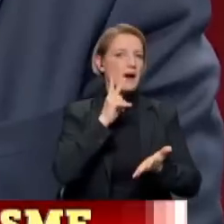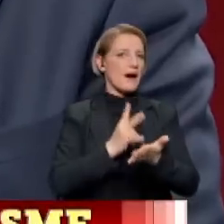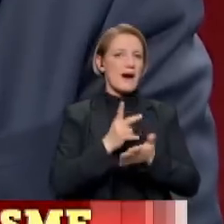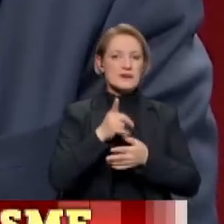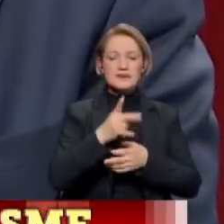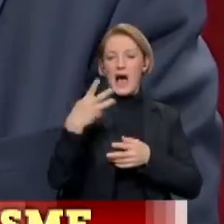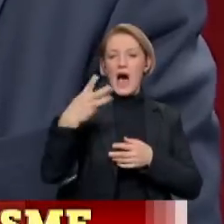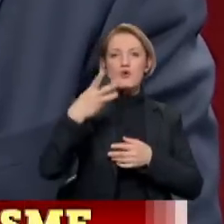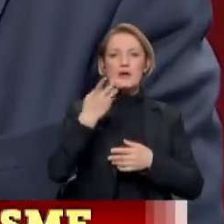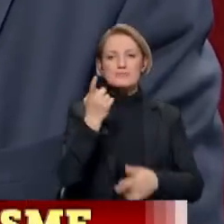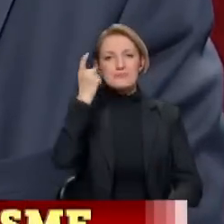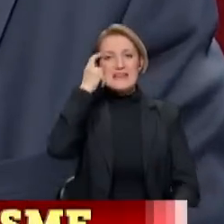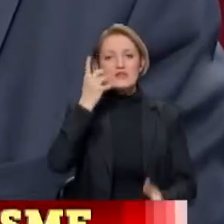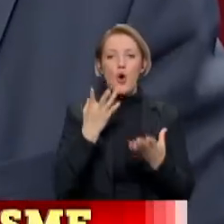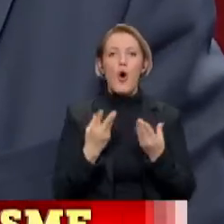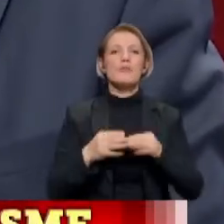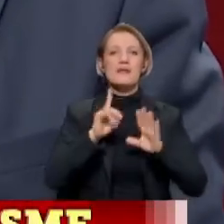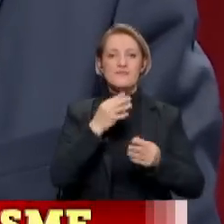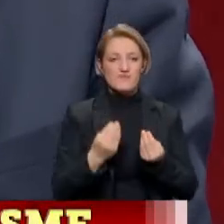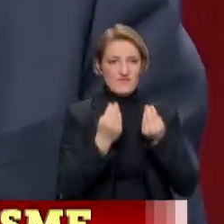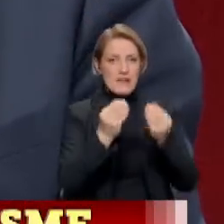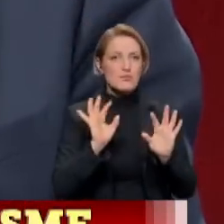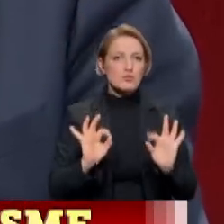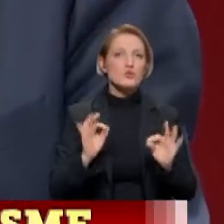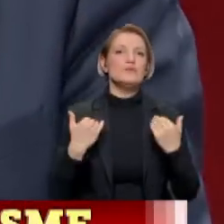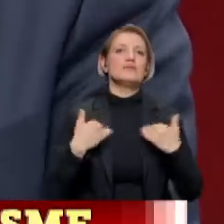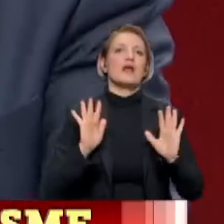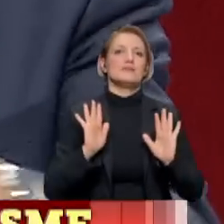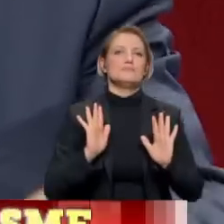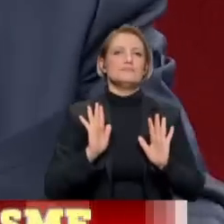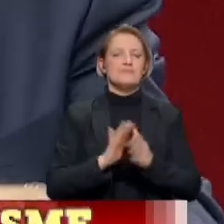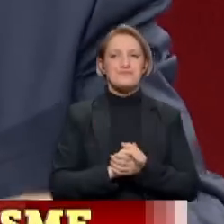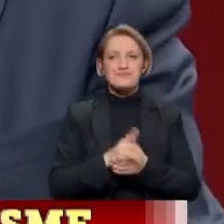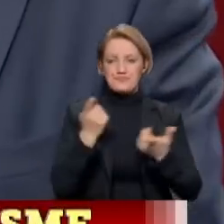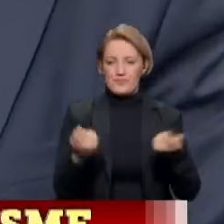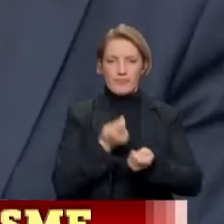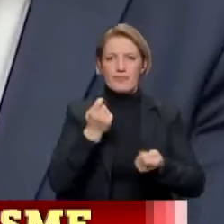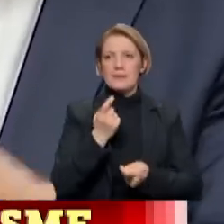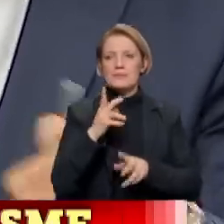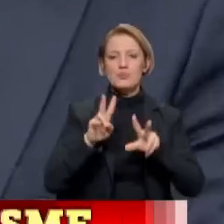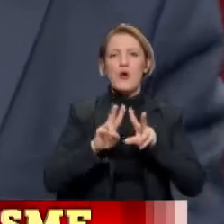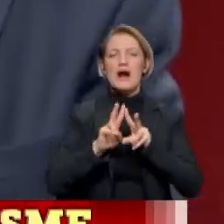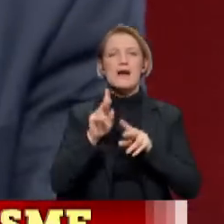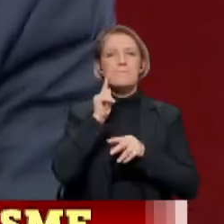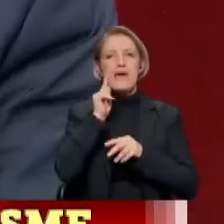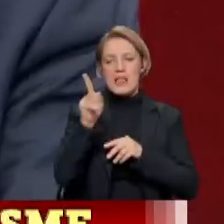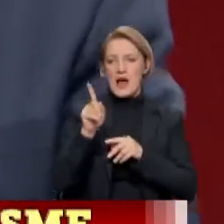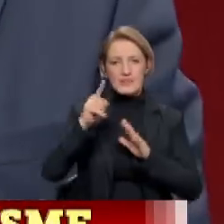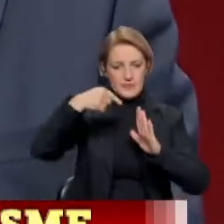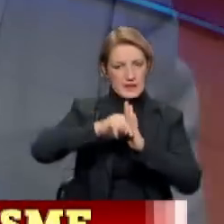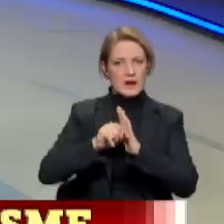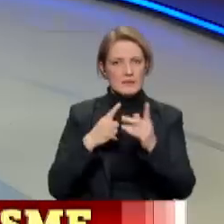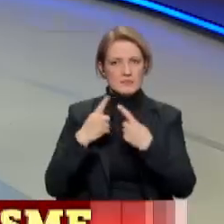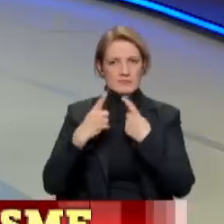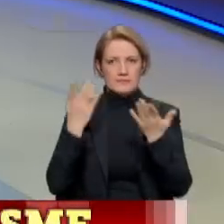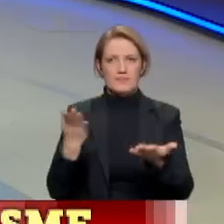kararın Erdoğan'ın bilgisi olmadan verilebilmesi mümkün değil. Olası değil. Artık işin Muharrem Bey'le ayrıntıları konuşmuşsunuzdur evet. Hukuk